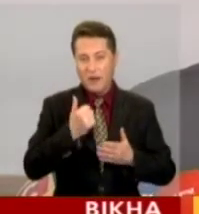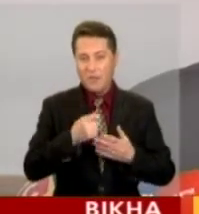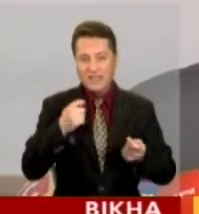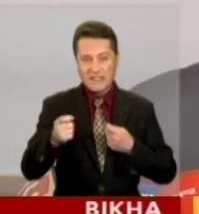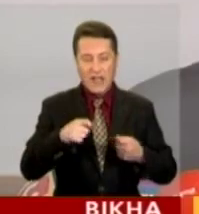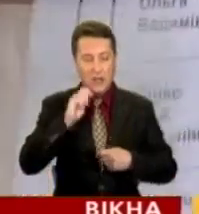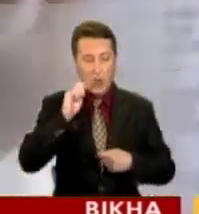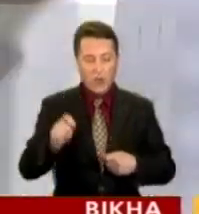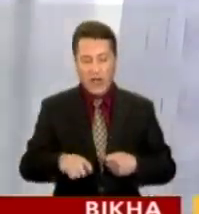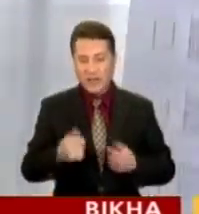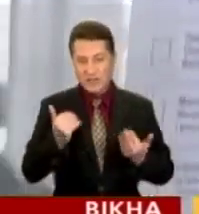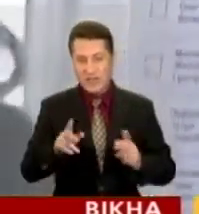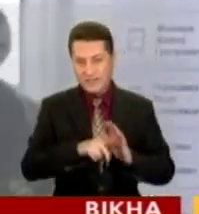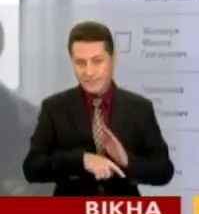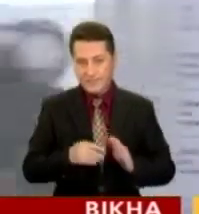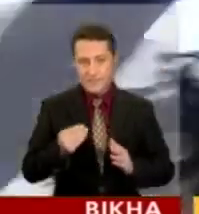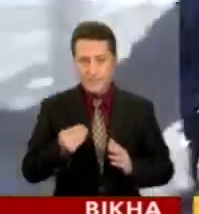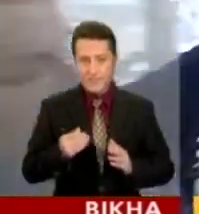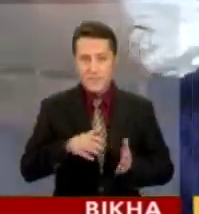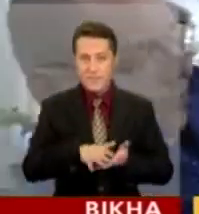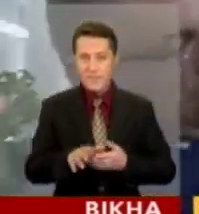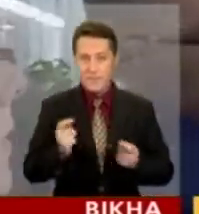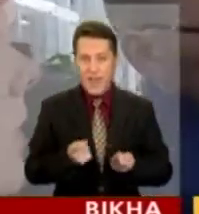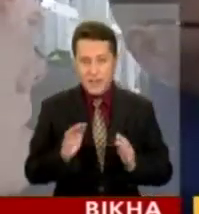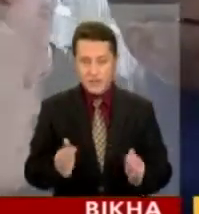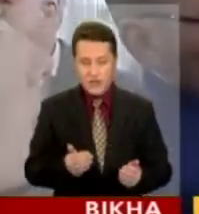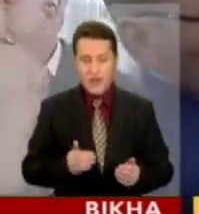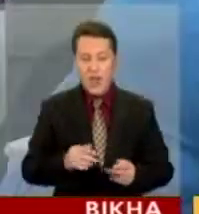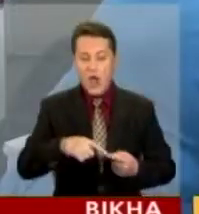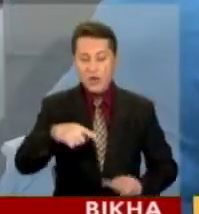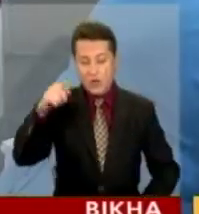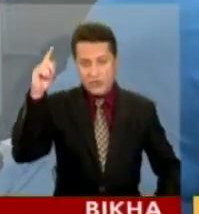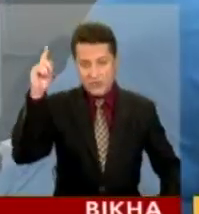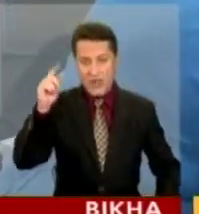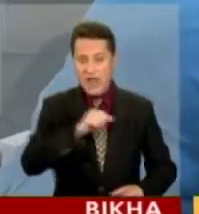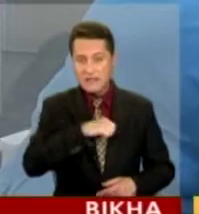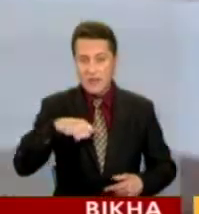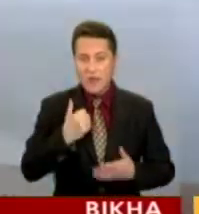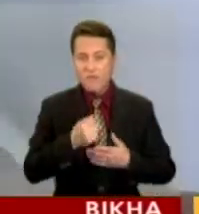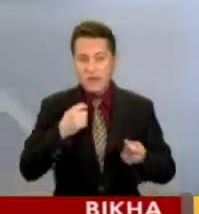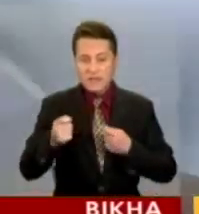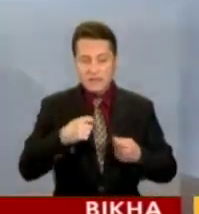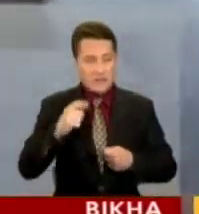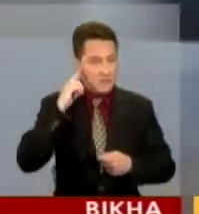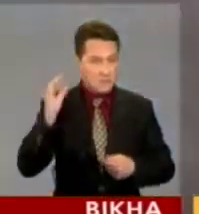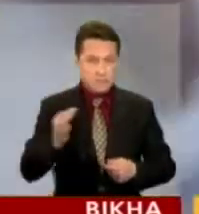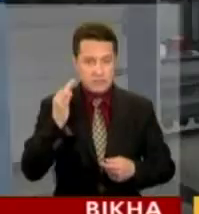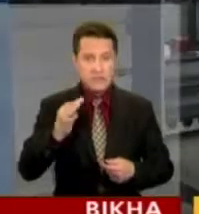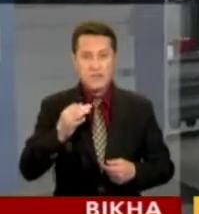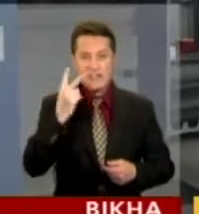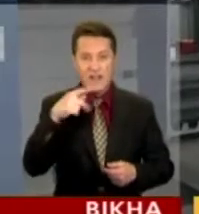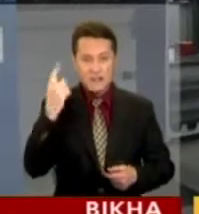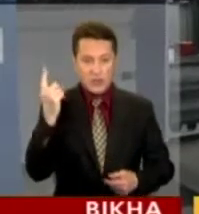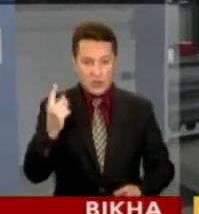виборах народних депутатів ще один рекорд довжина самого президентського бюлетеня адже кандидатів теж нечувана кількість 21